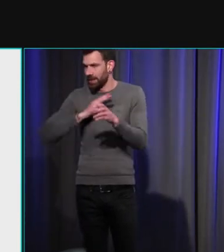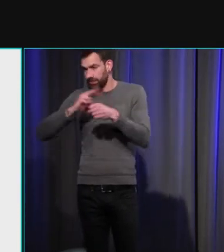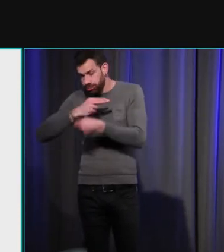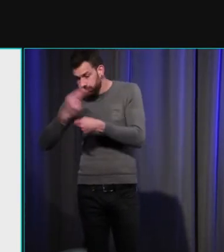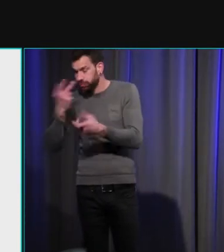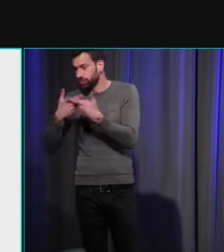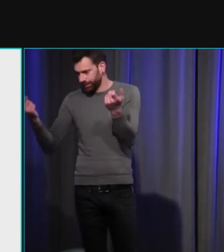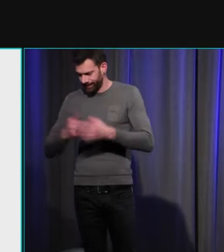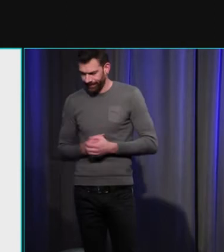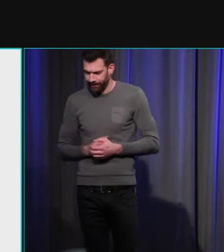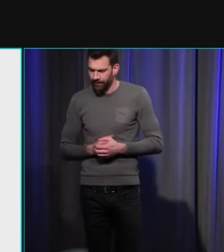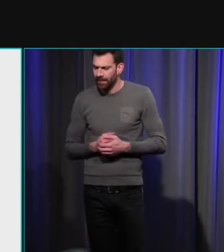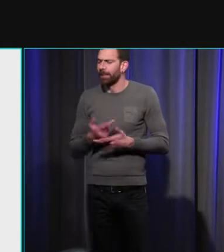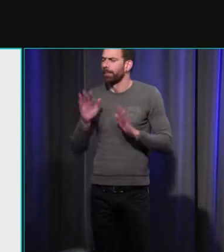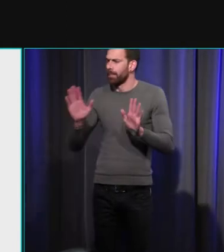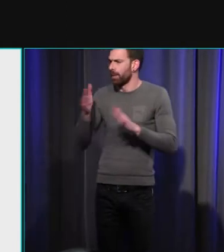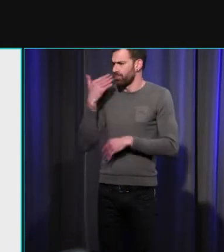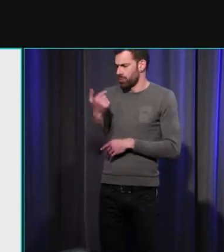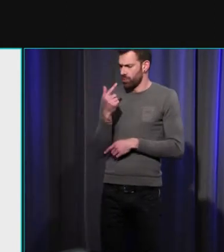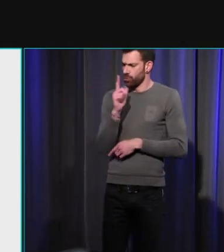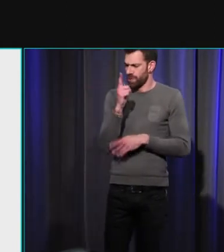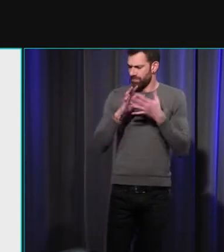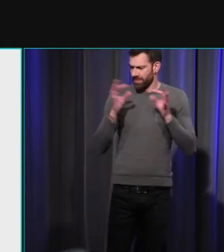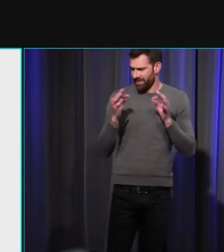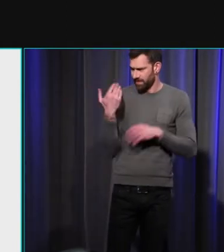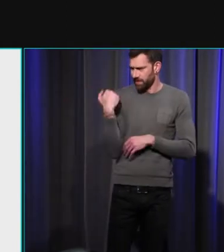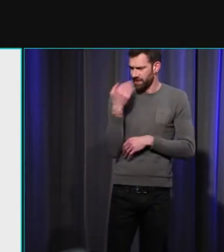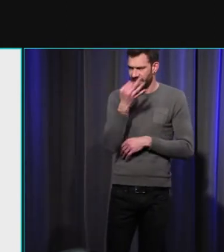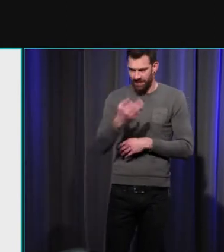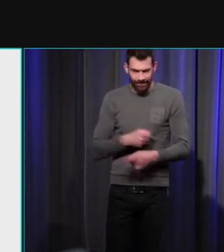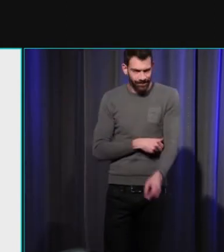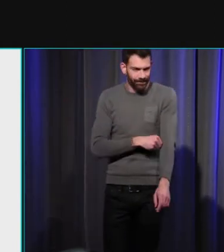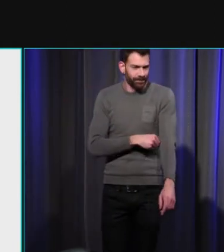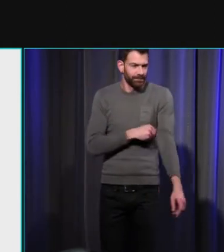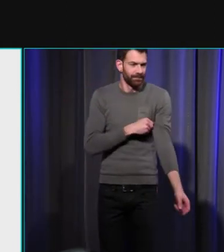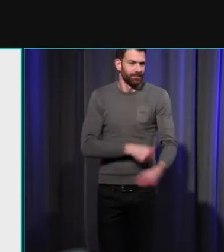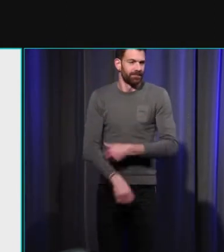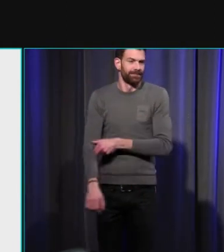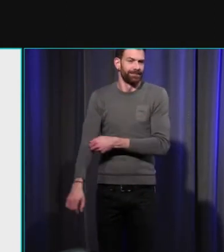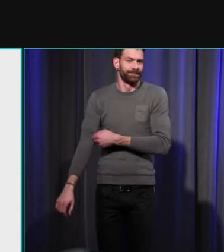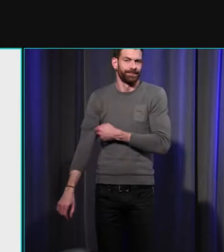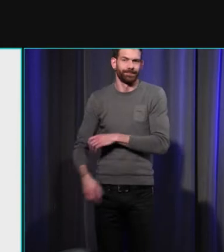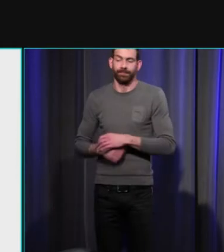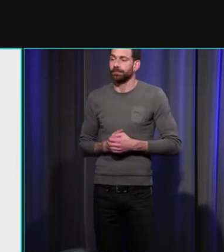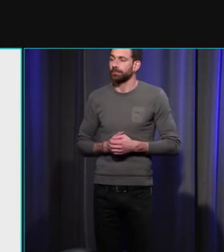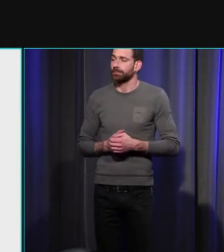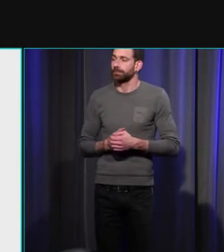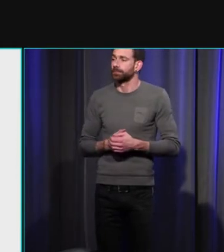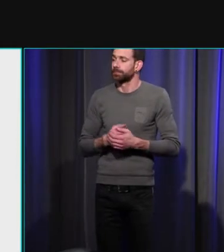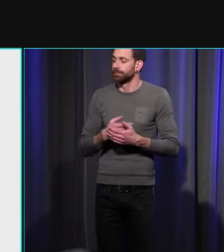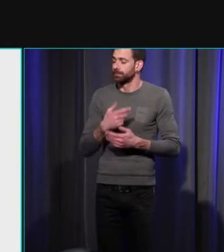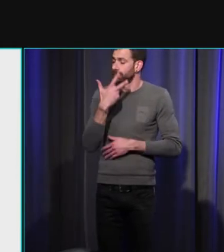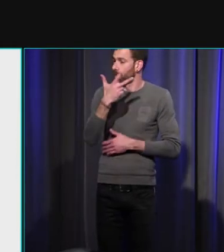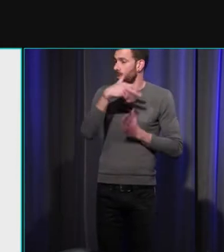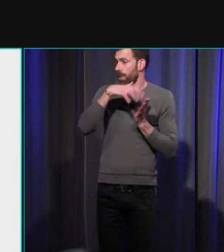on commenté tout tout à l'heure c'est dans les synoptiques dans les trois premiers évangiles il ya une